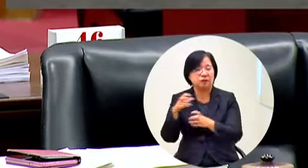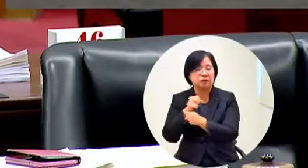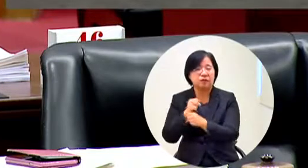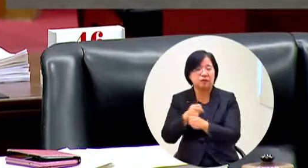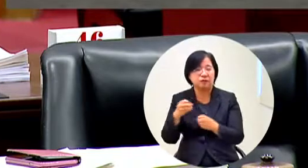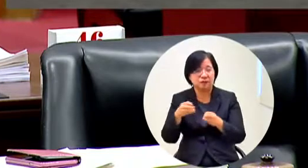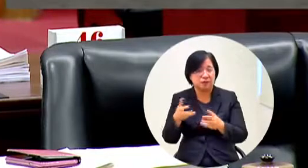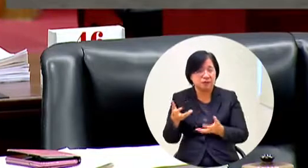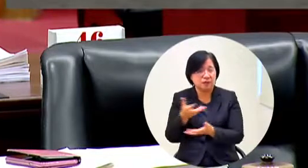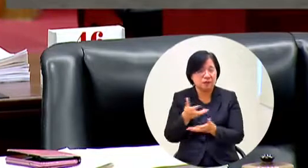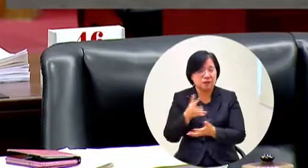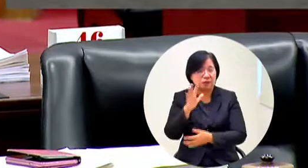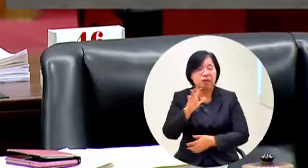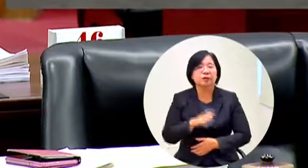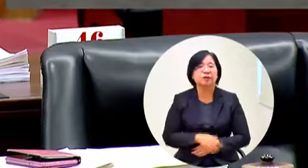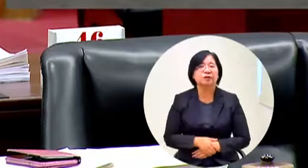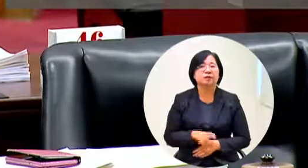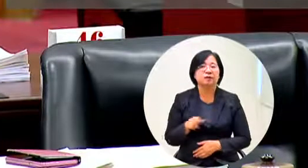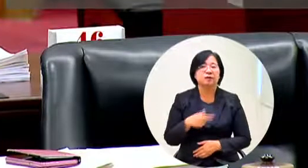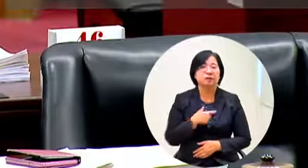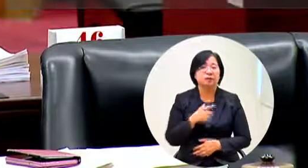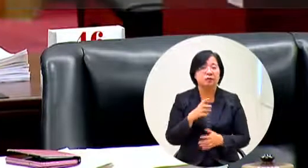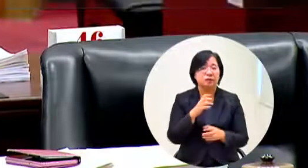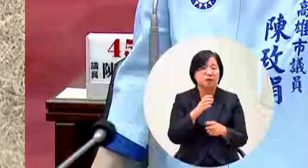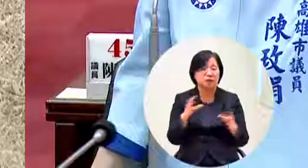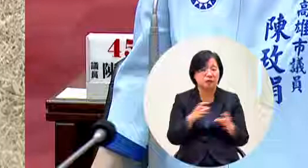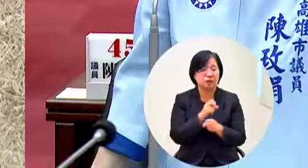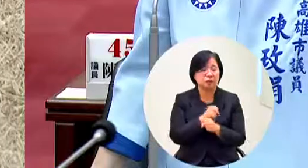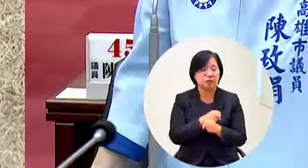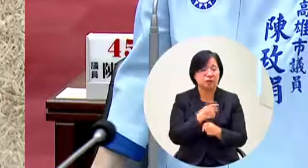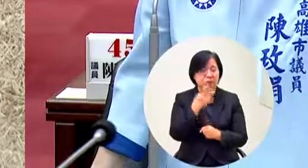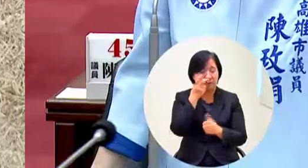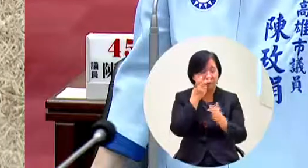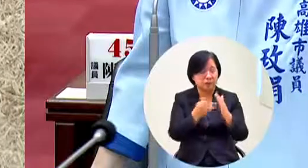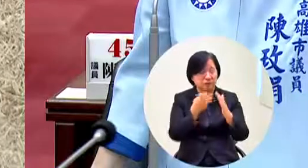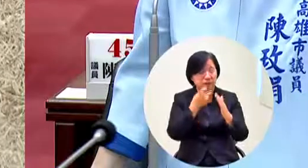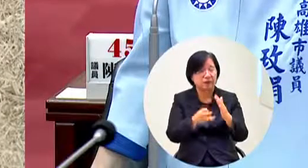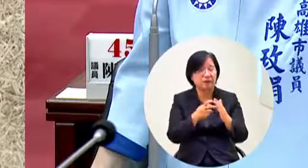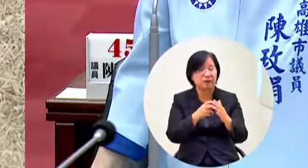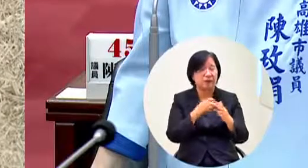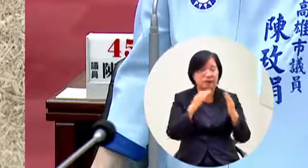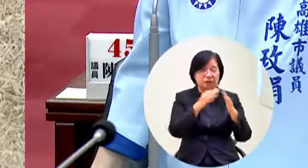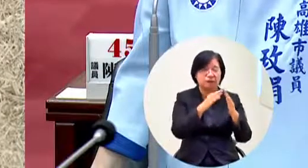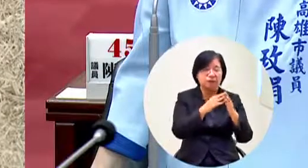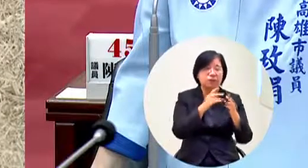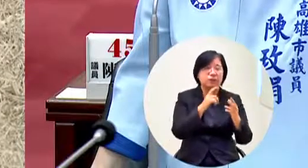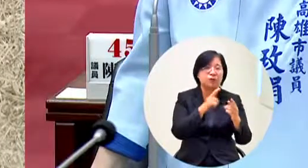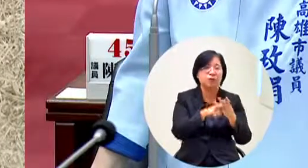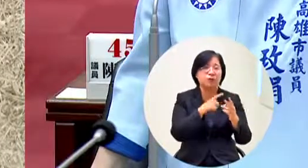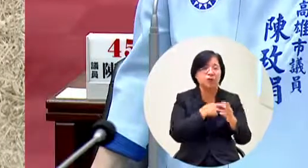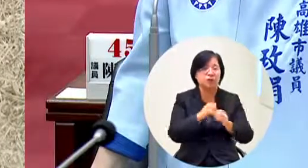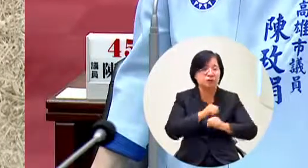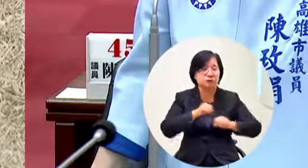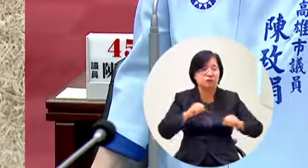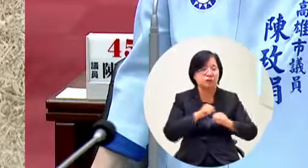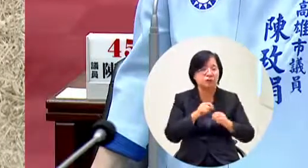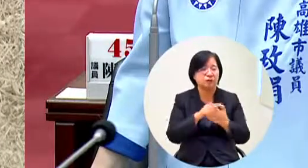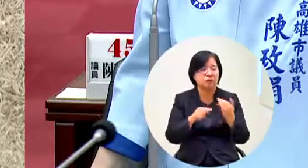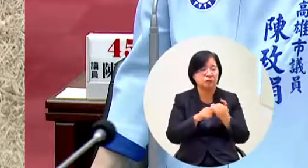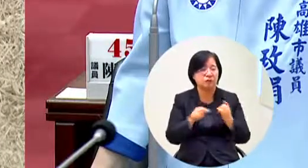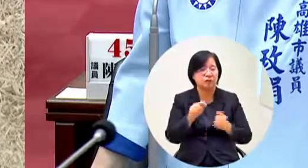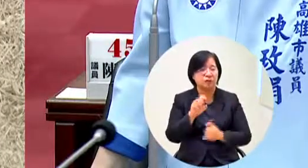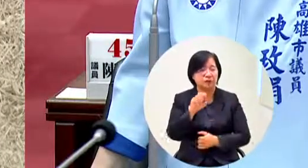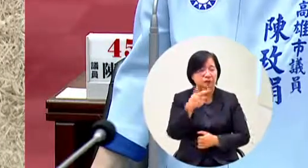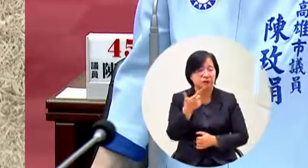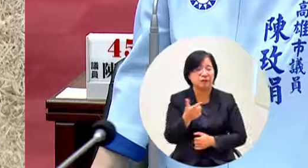论，那我们同仁在这段时间有总共去拜访了屋主，因为这边要拓宽36公尺，大概有2个抵触户